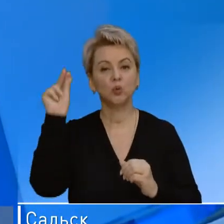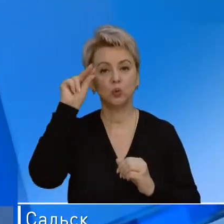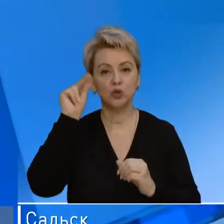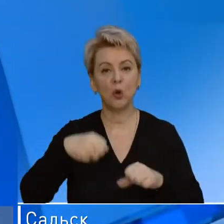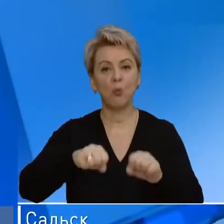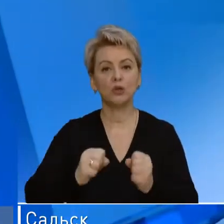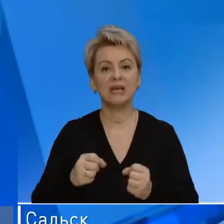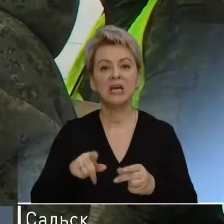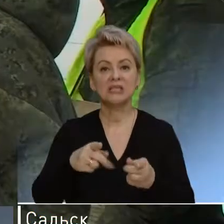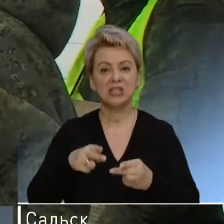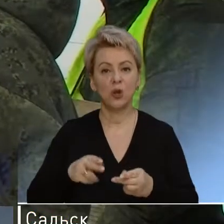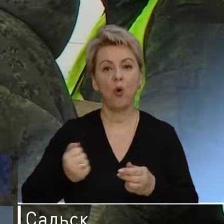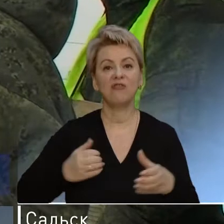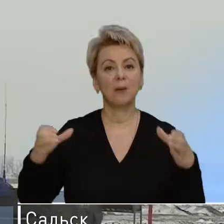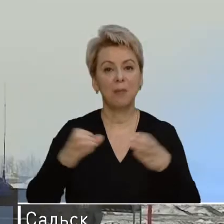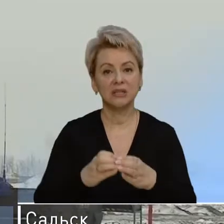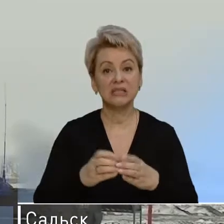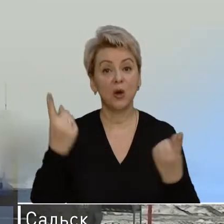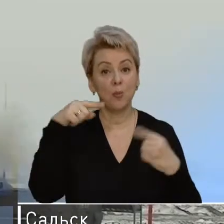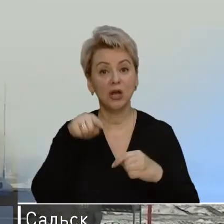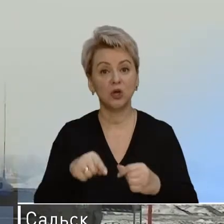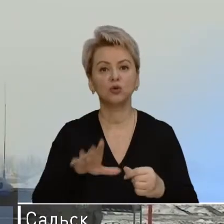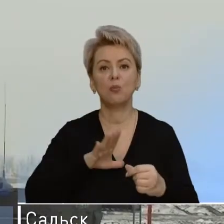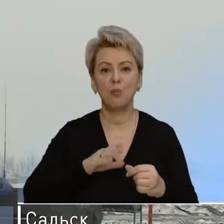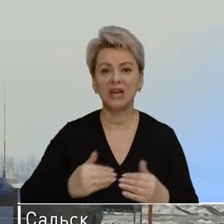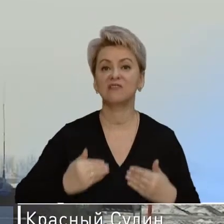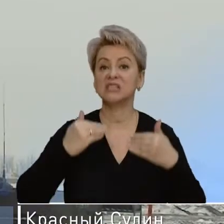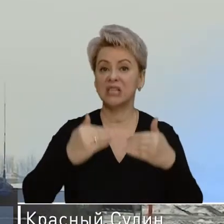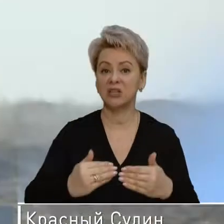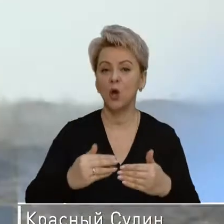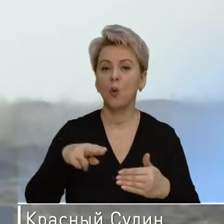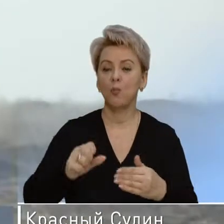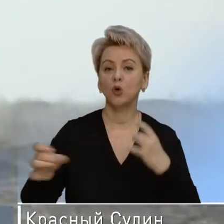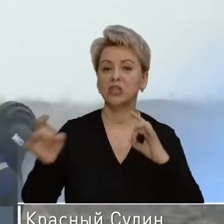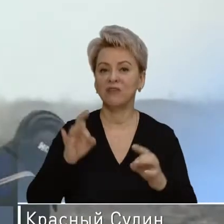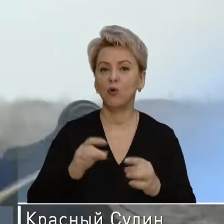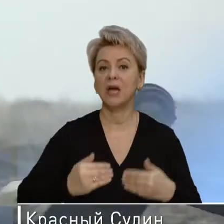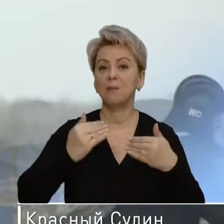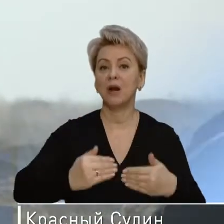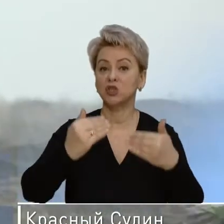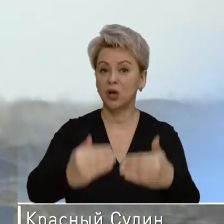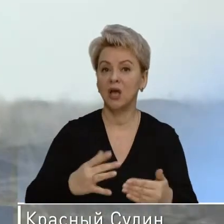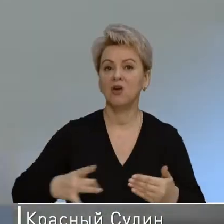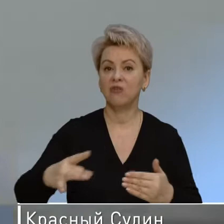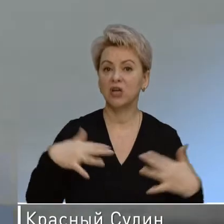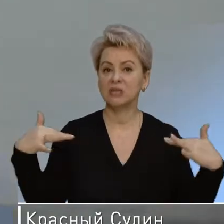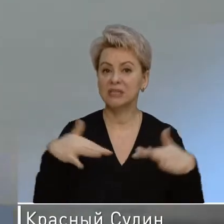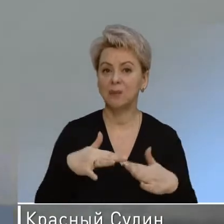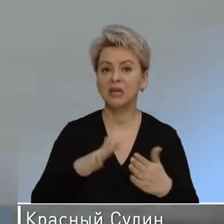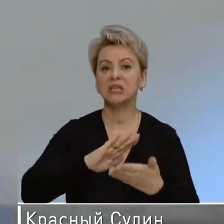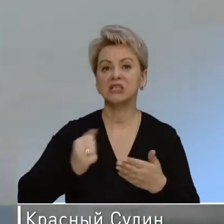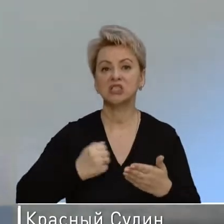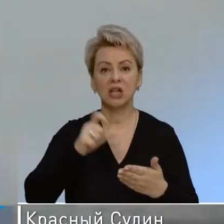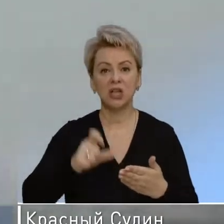учения мотострелковых подразделений. По легенде, роты были подняты по тревоге и совершили марш-бросок в район скопления